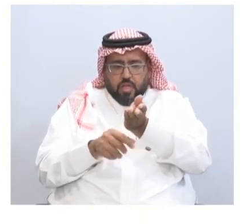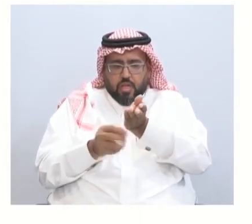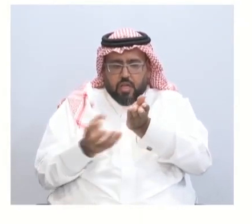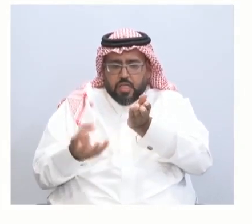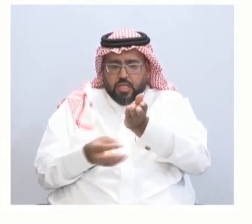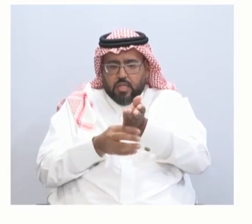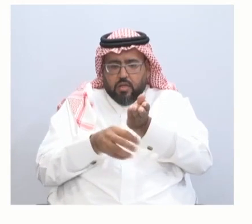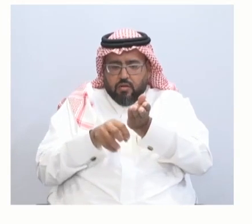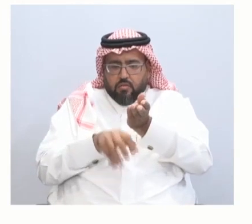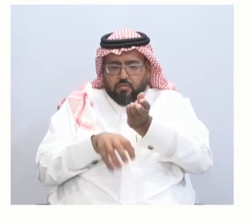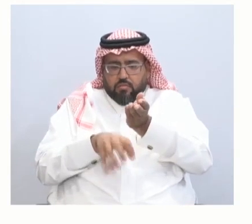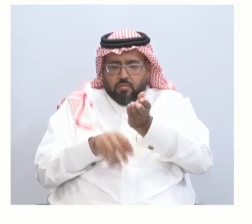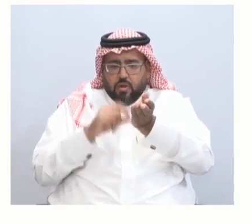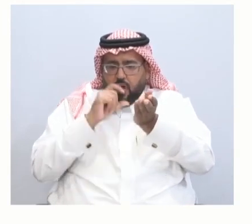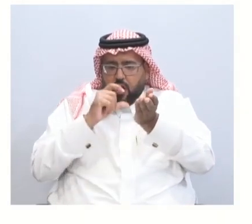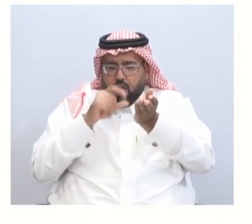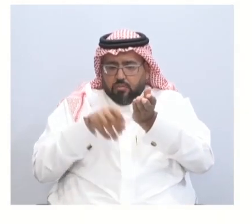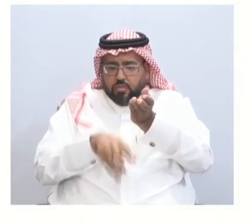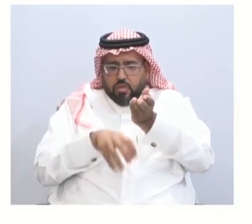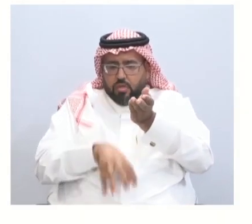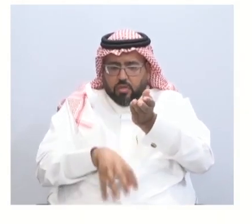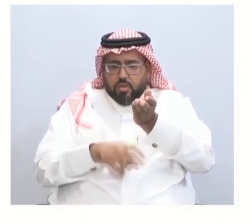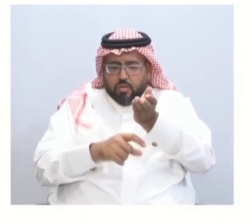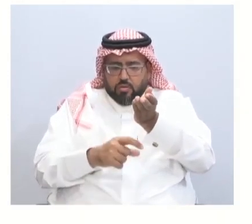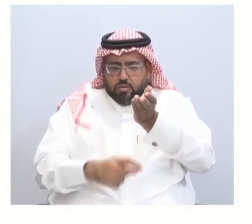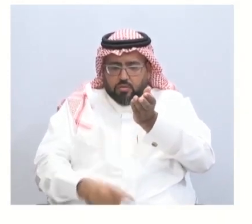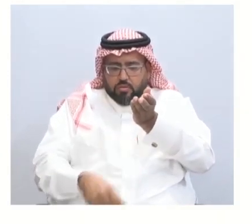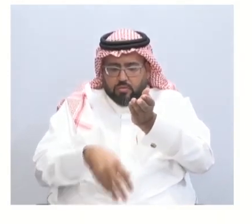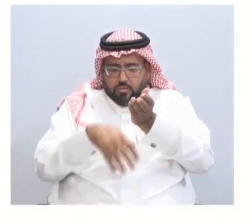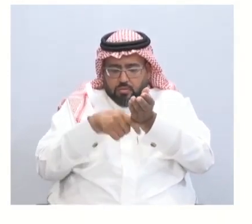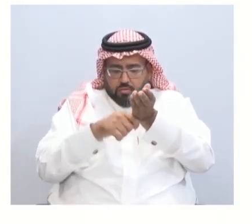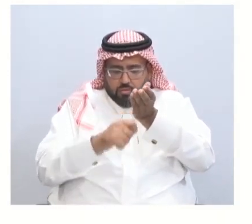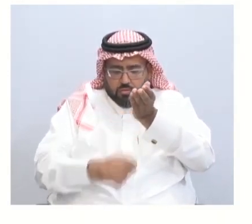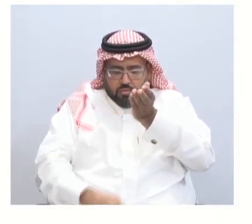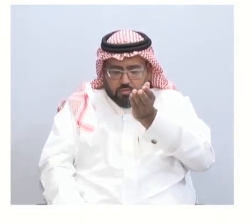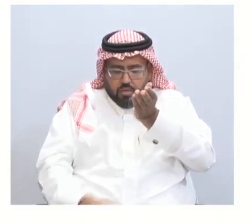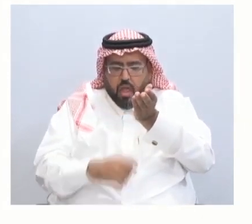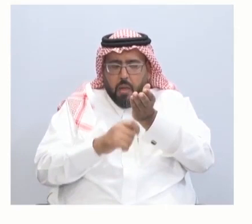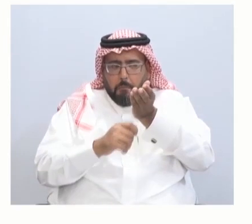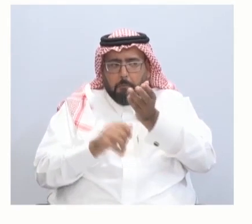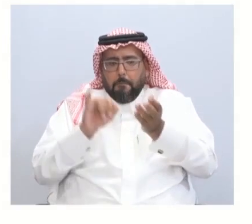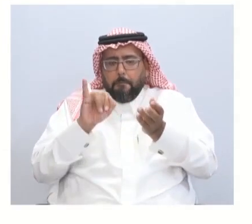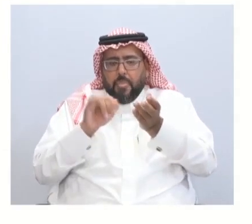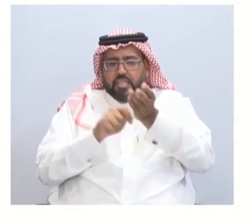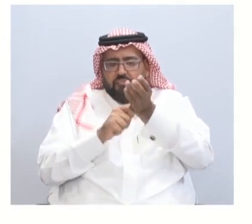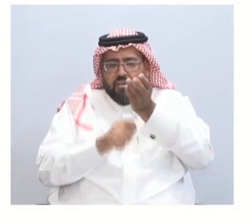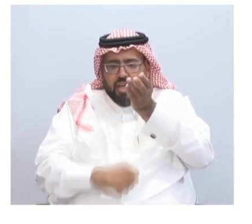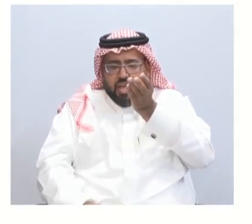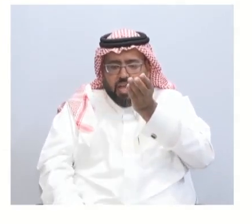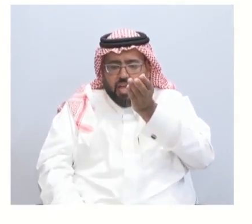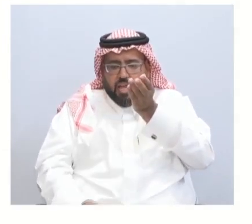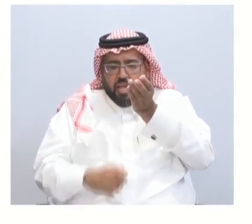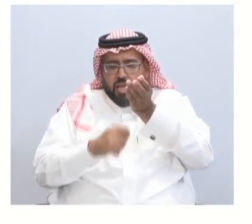يستعمل الموجات الصوتيه وذلك لتحديد المسافات عن طريق